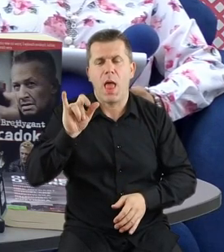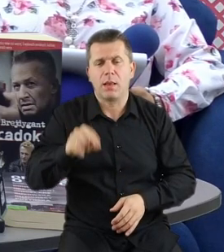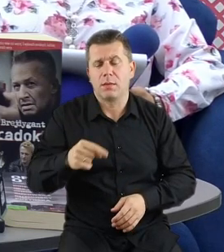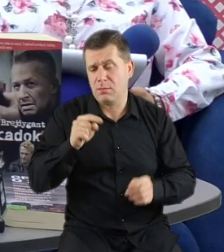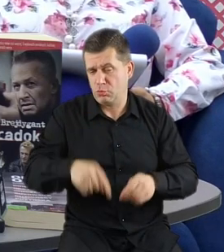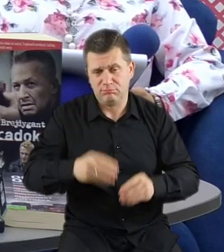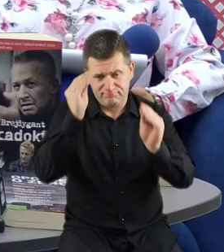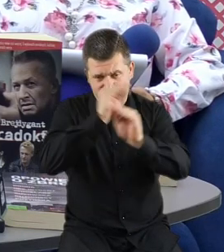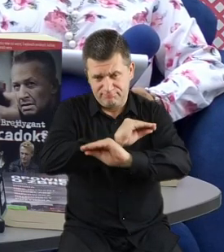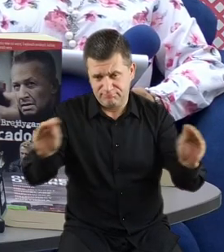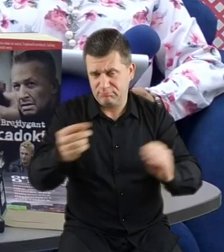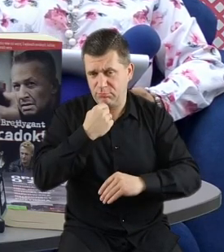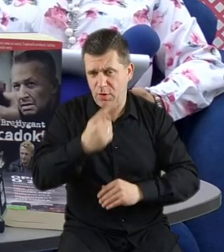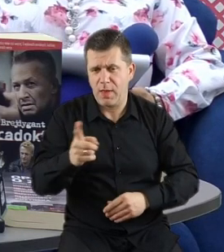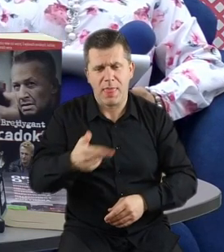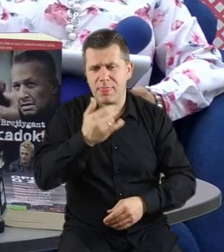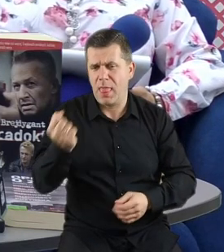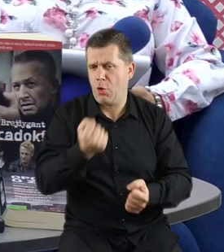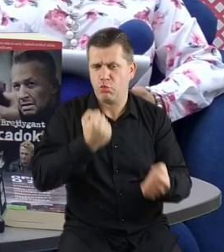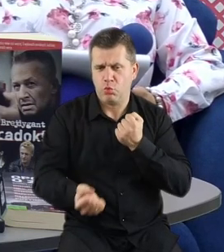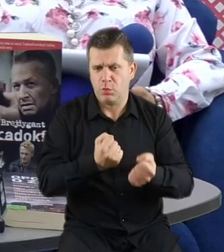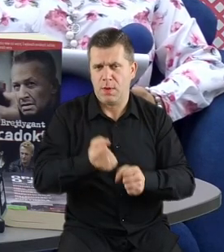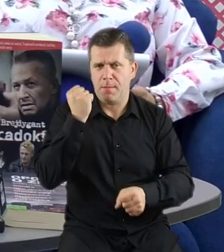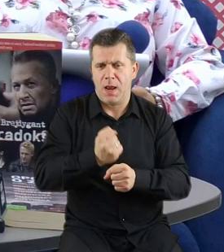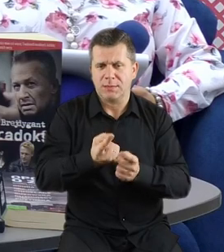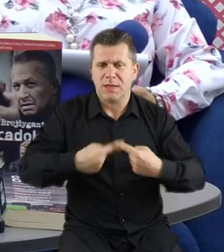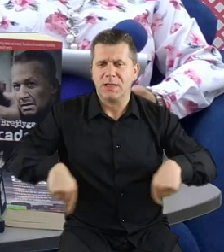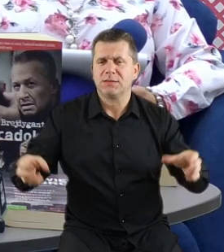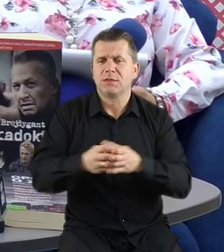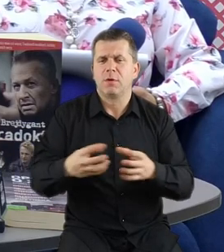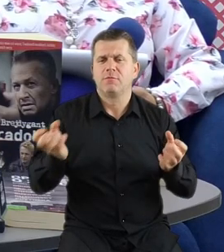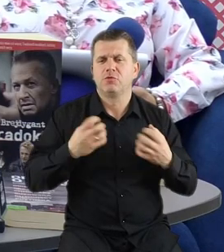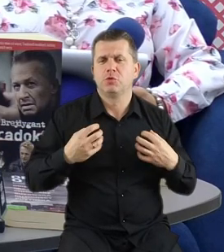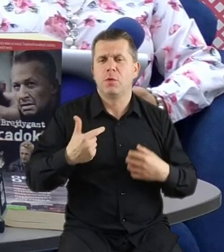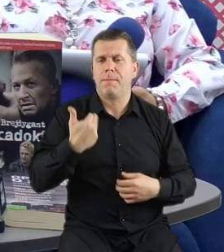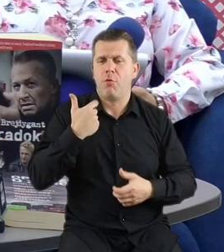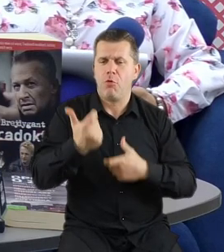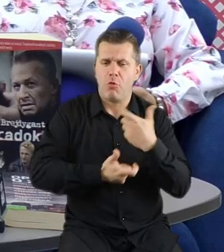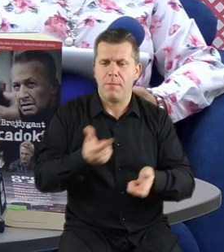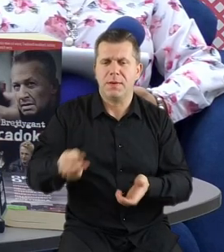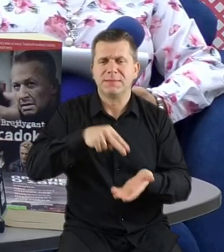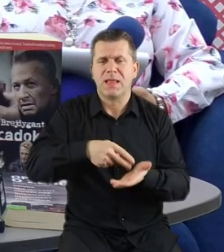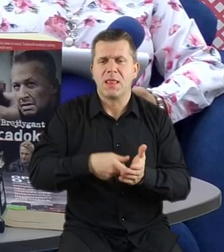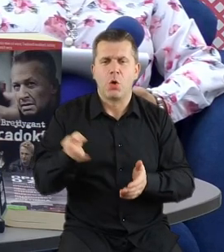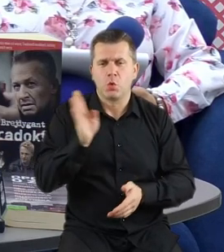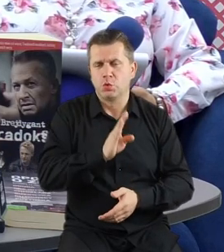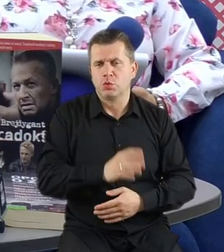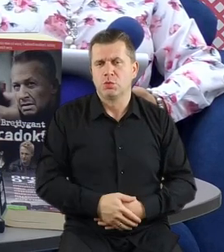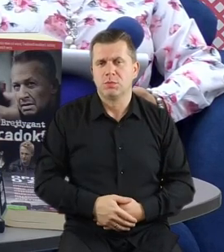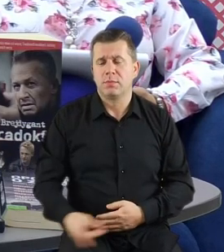Państwu powiedzieć, była w ogóle najtrudniejsza praca zespołowa, jaką ja w życiu przeszedłem nad scenariuszem, bo Arek